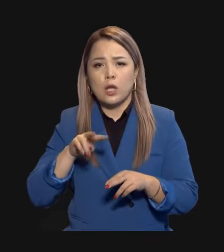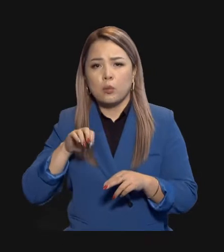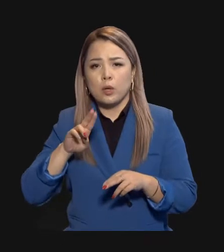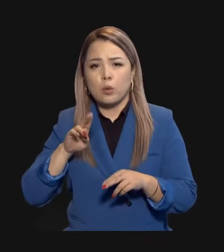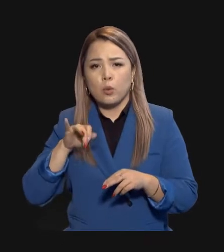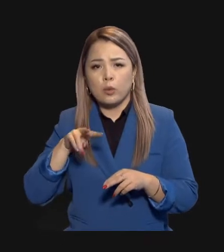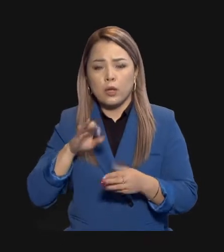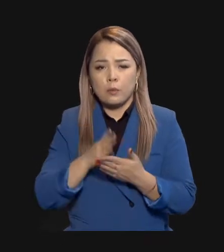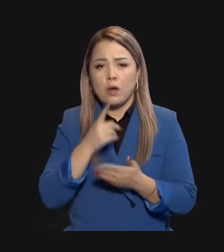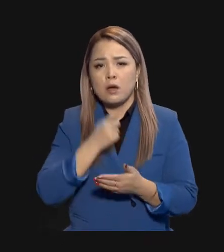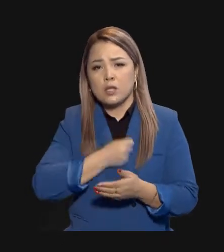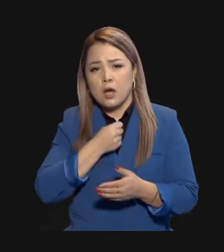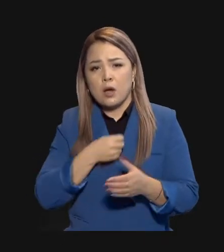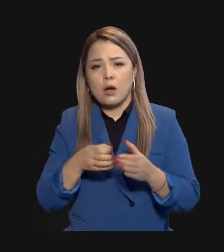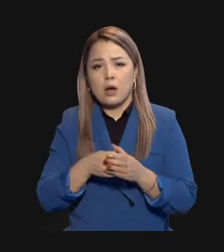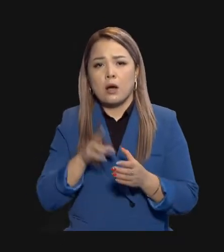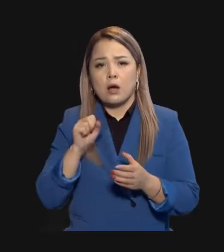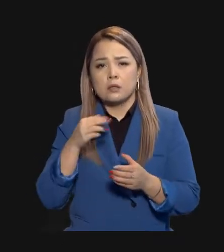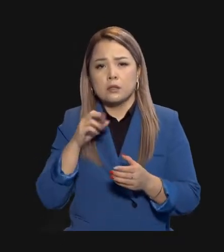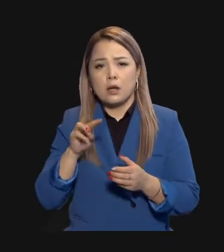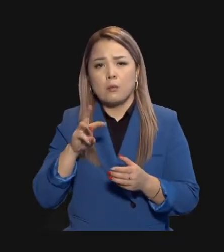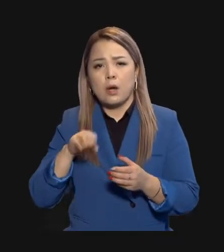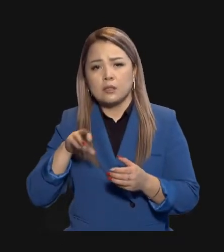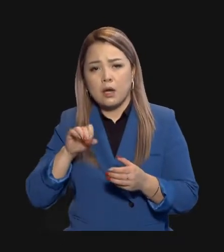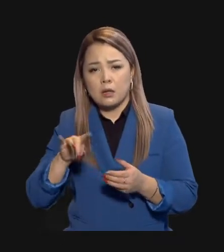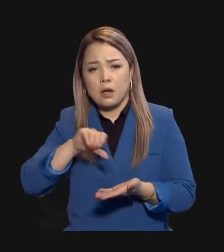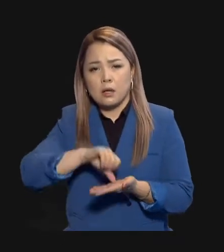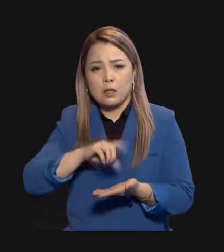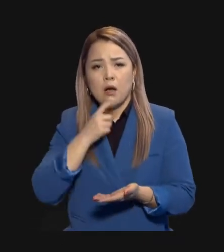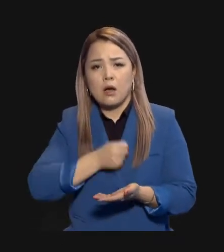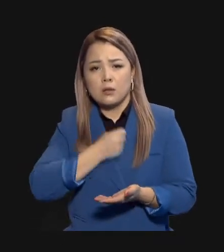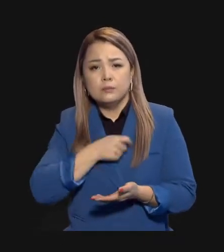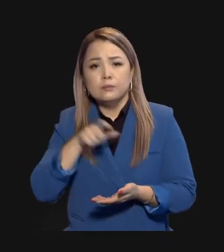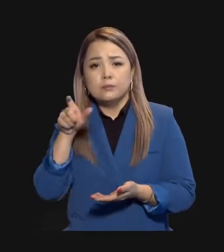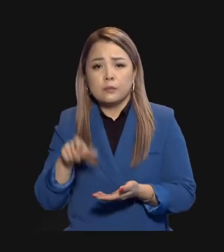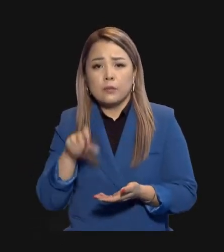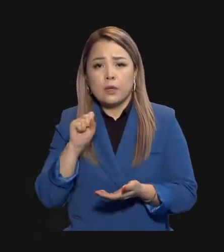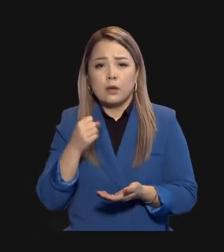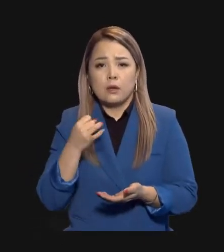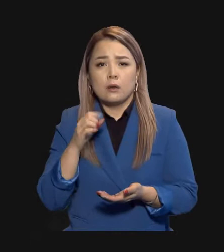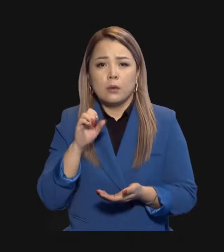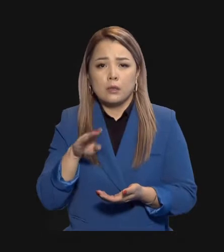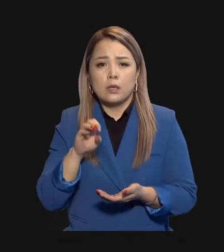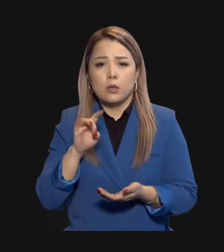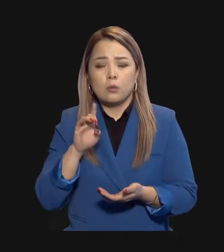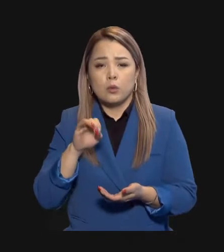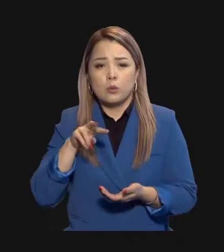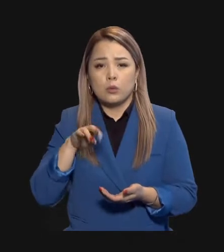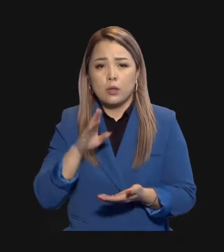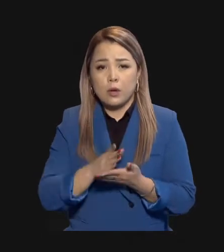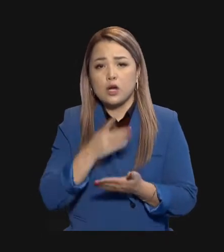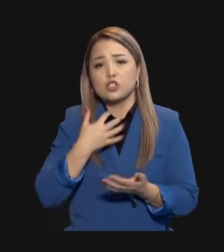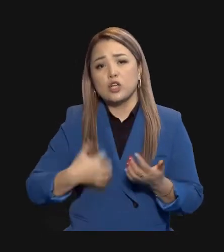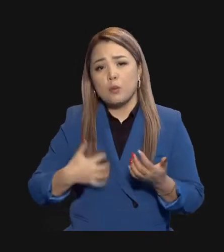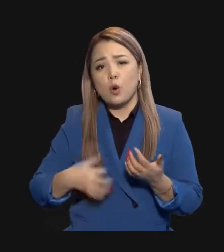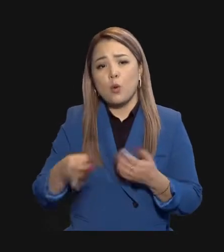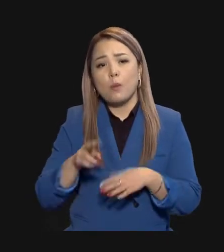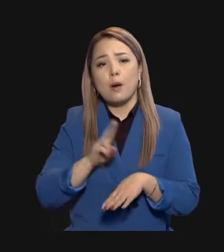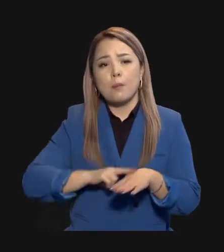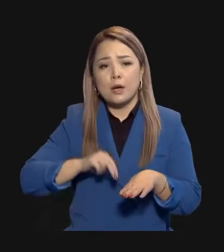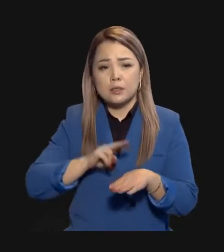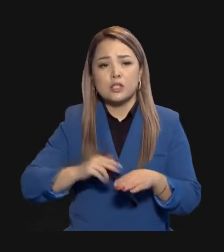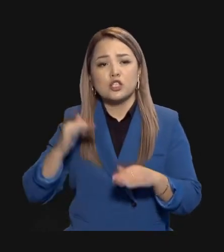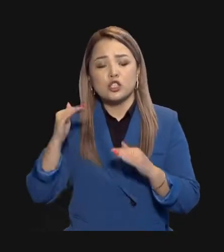қатардағы жауынгер Қайсаров Мадияр Оразалыұлы, қатардағы жауынгер Аманов Айбат Ерболұлы, Жамбыл облысы полициясының